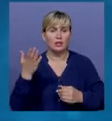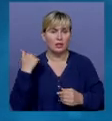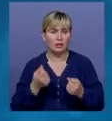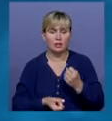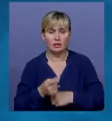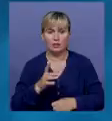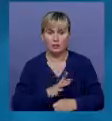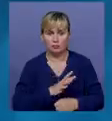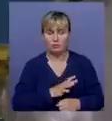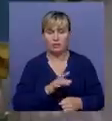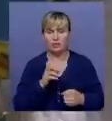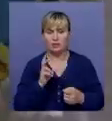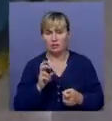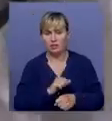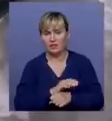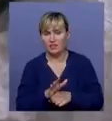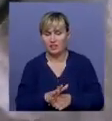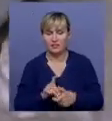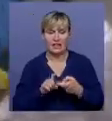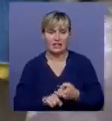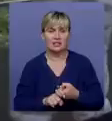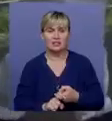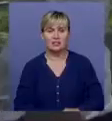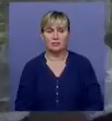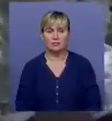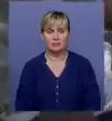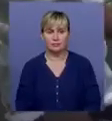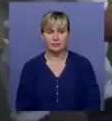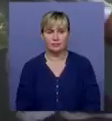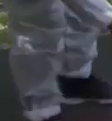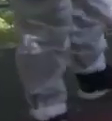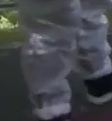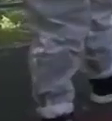носители коронавирусной инфекции. Айнар Рафина Рихпаева, Мирами Сабеков, телеканал Алматы.